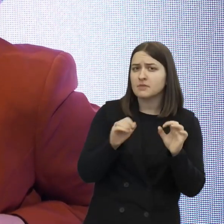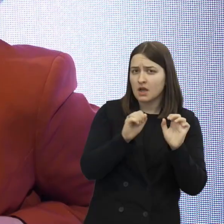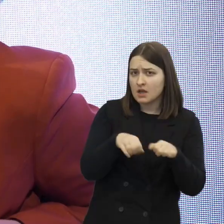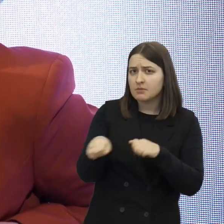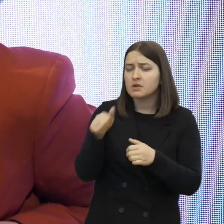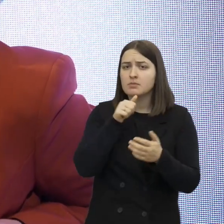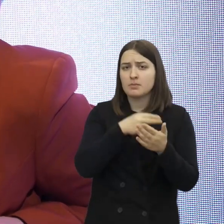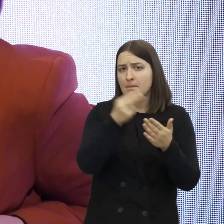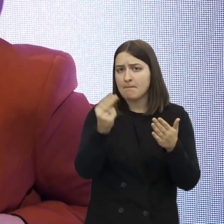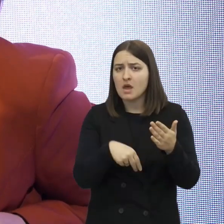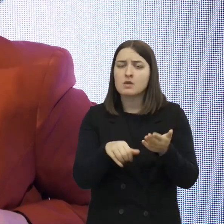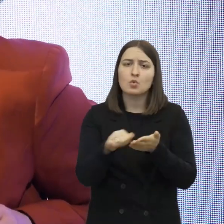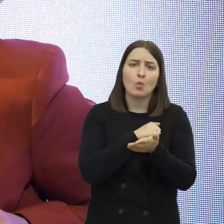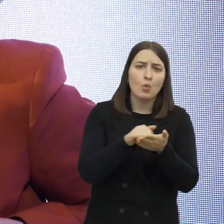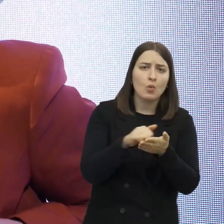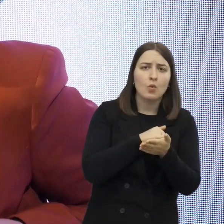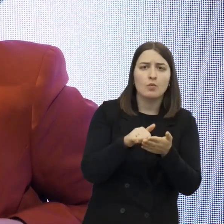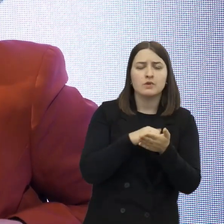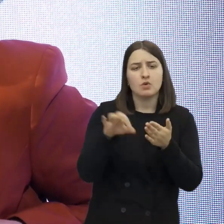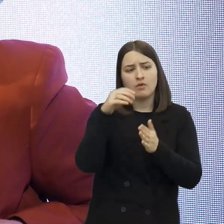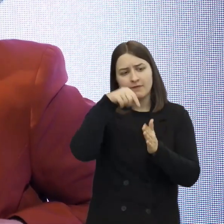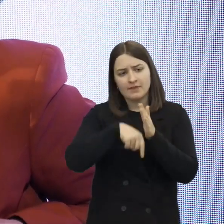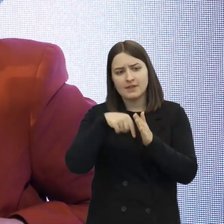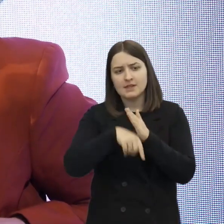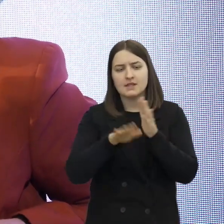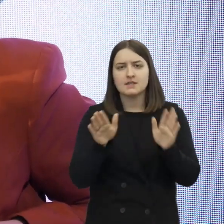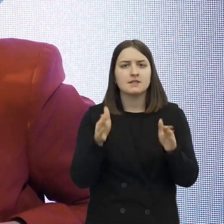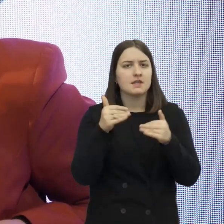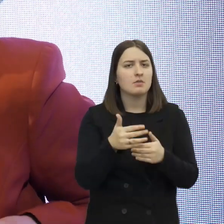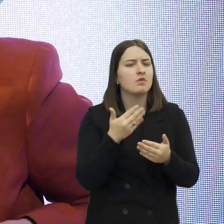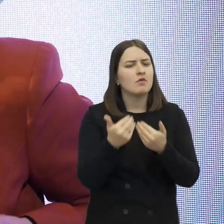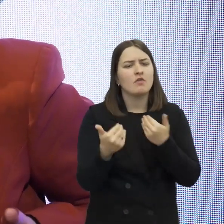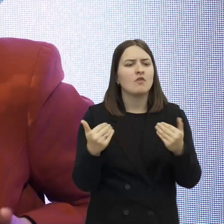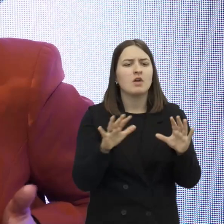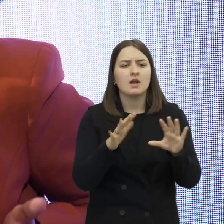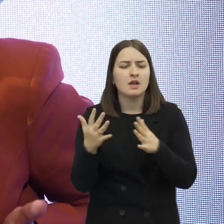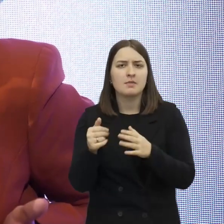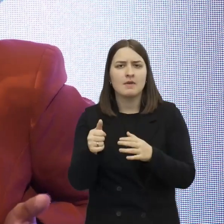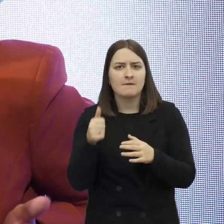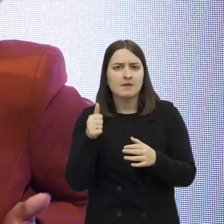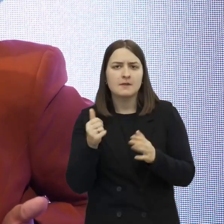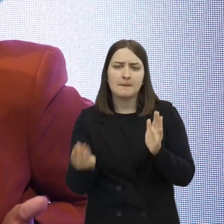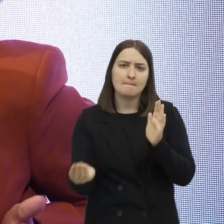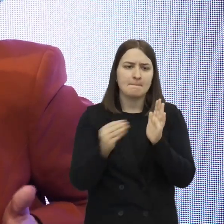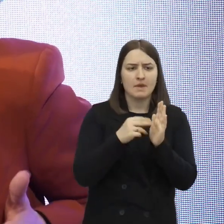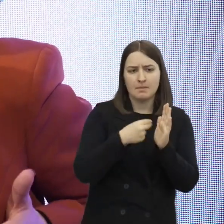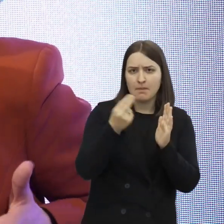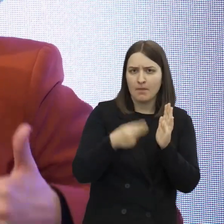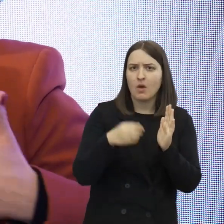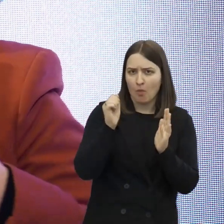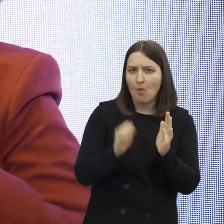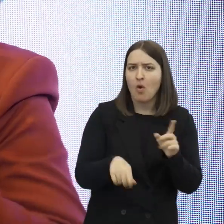dokumentuose ar pateikti prašymuose, vidinėse sistemose tos lyties vardu ir taip